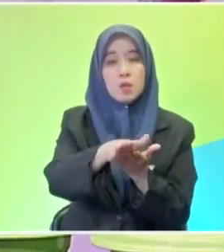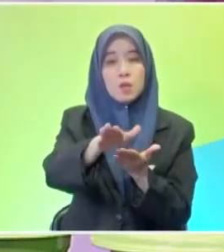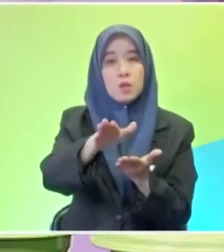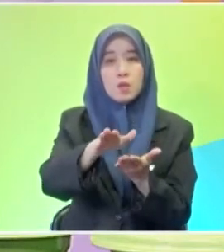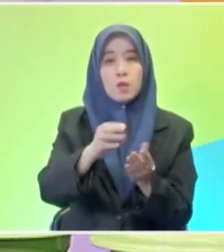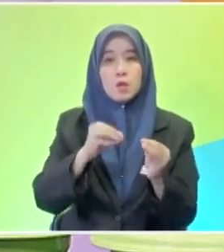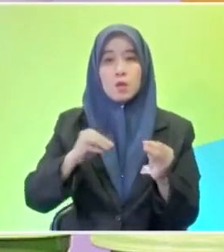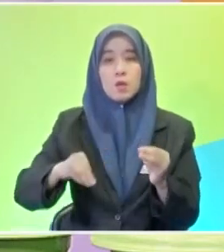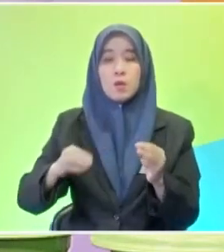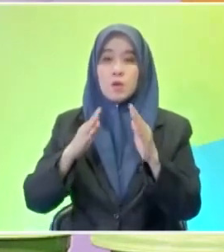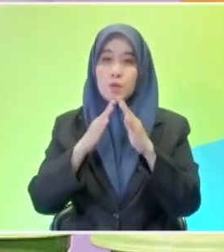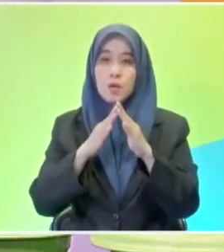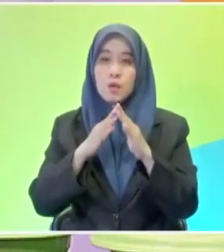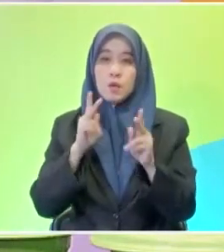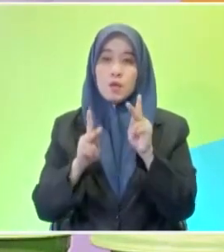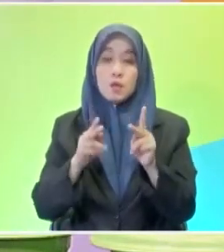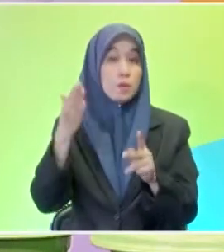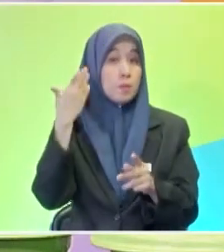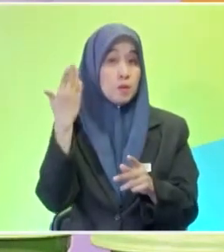kita biasa